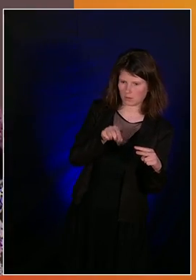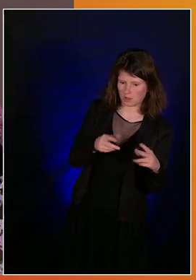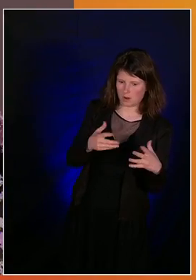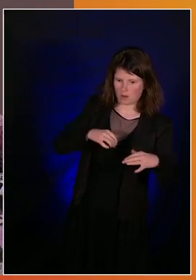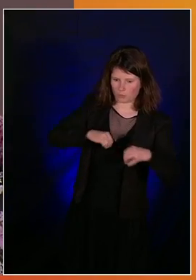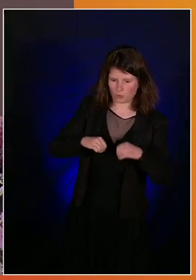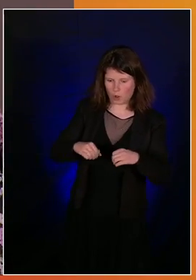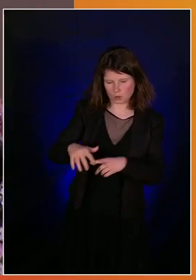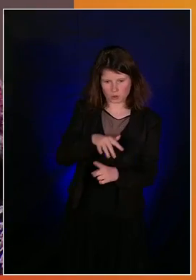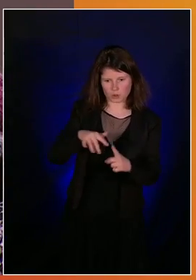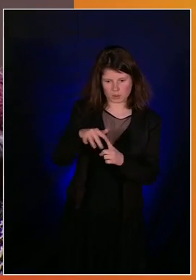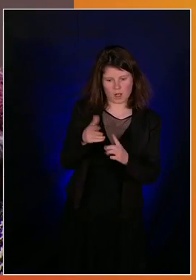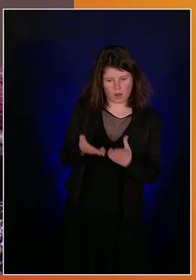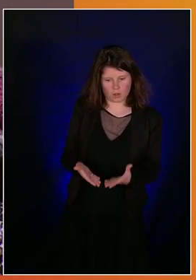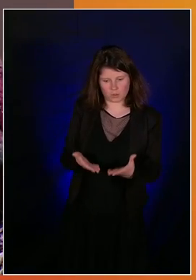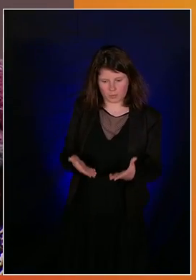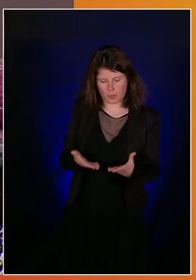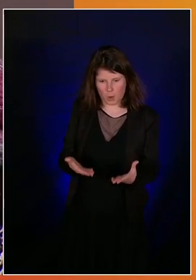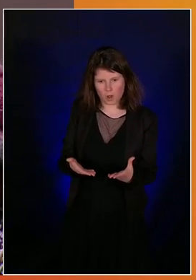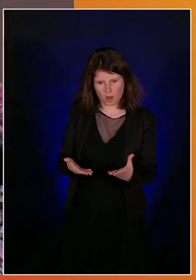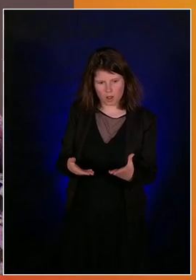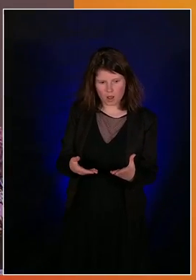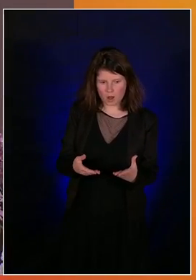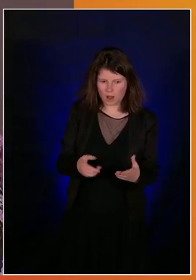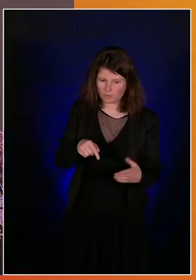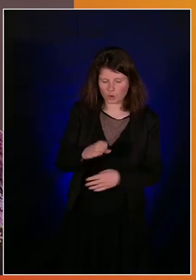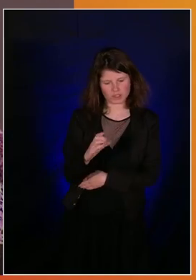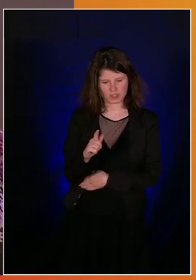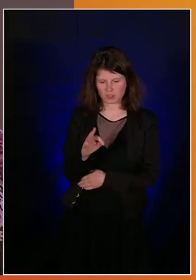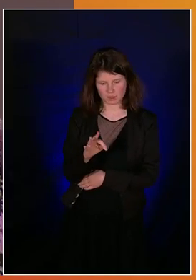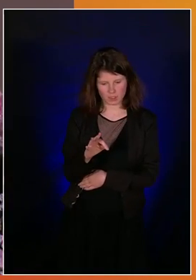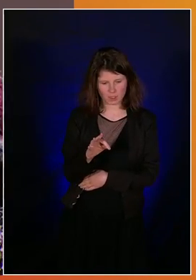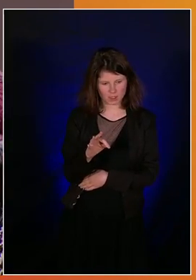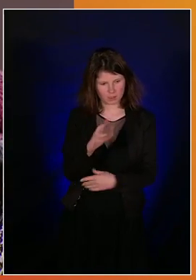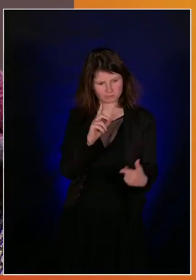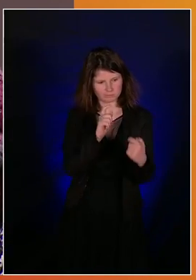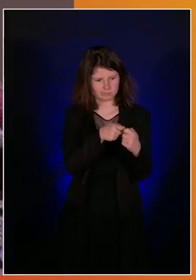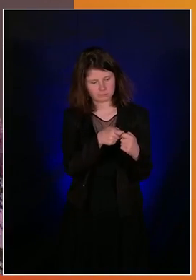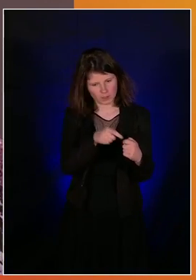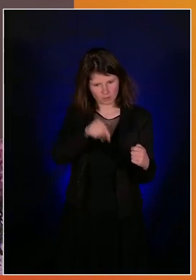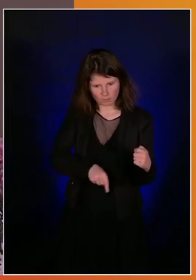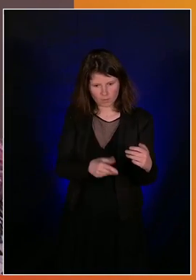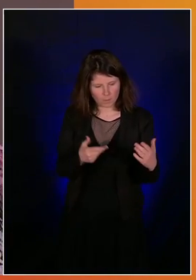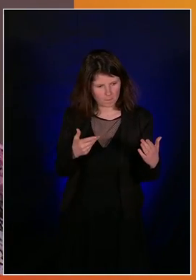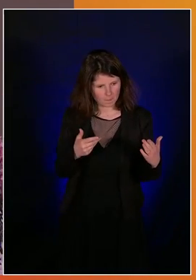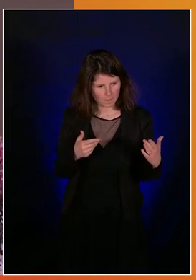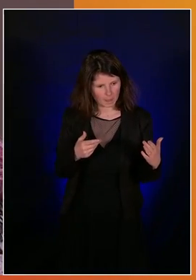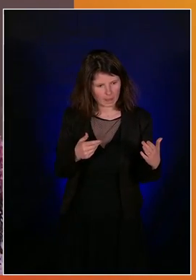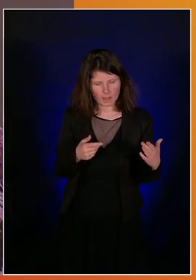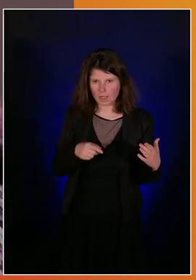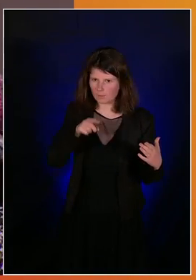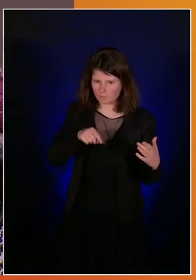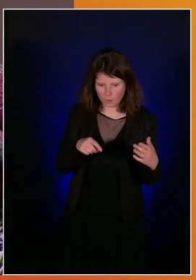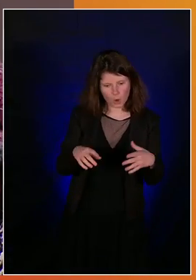qu'on vit qui est historique et ça pour ça il faut une CGT à la hauteur il faut une ligne de lutte il faut l'unité dans la